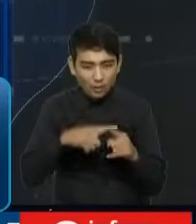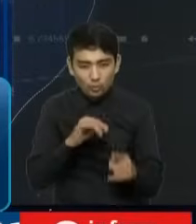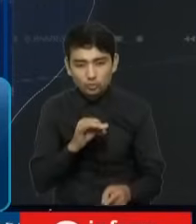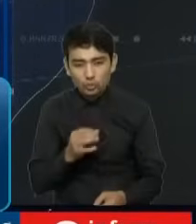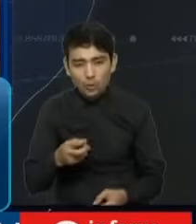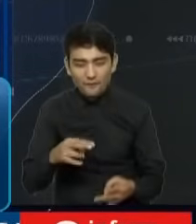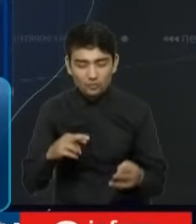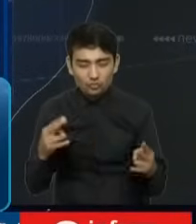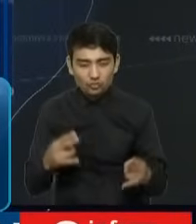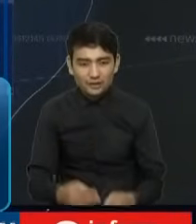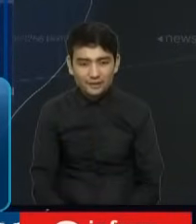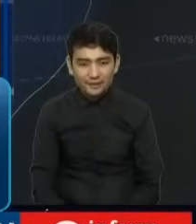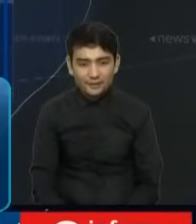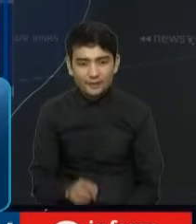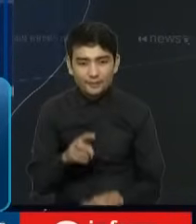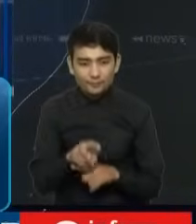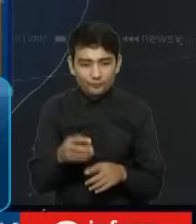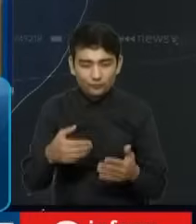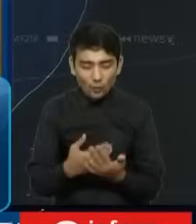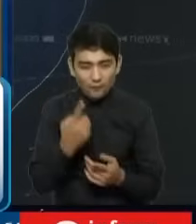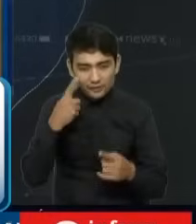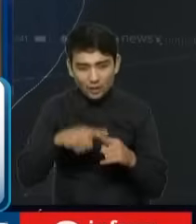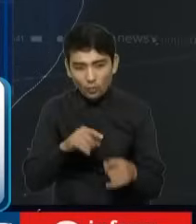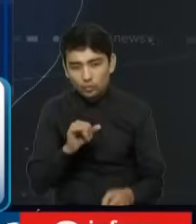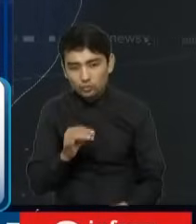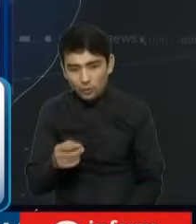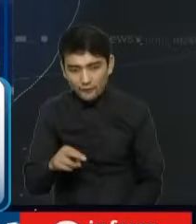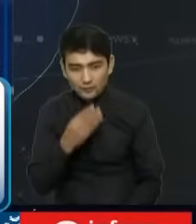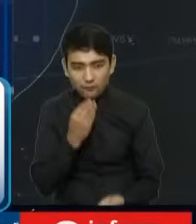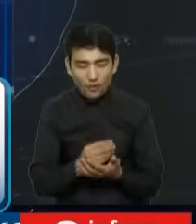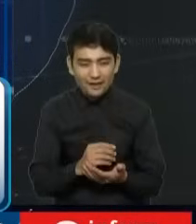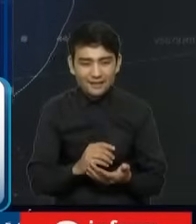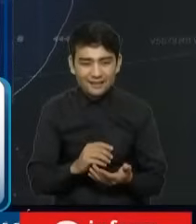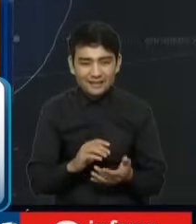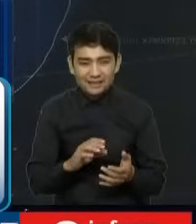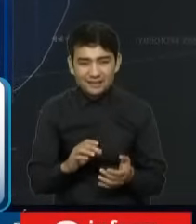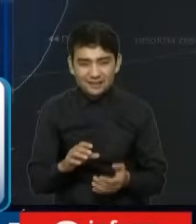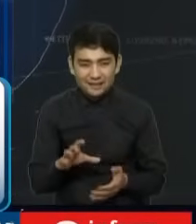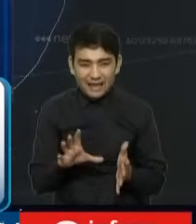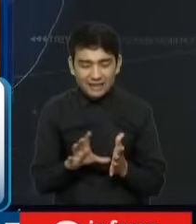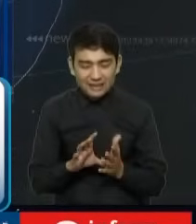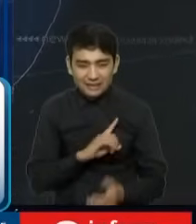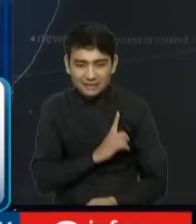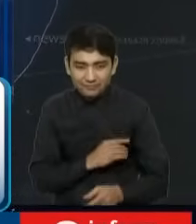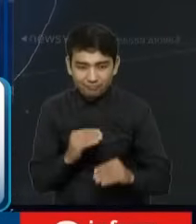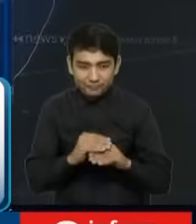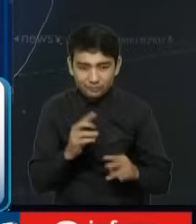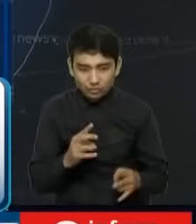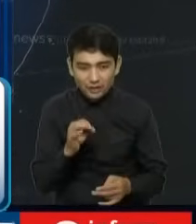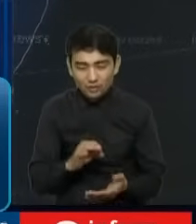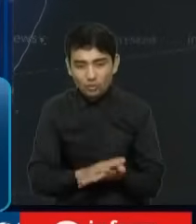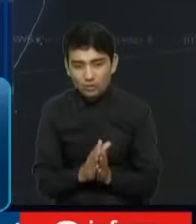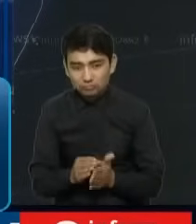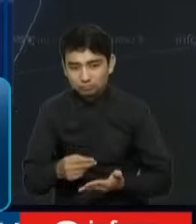Если выбивает, то надо будет идти получать новые технические условия, усилять свою сеть и заключать соответствующий договор